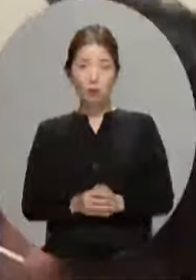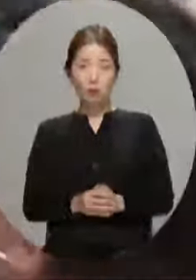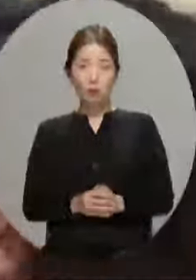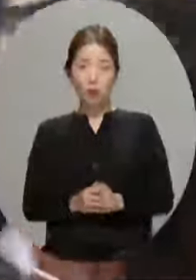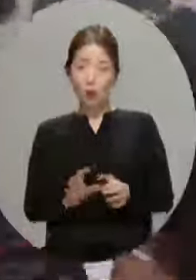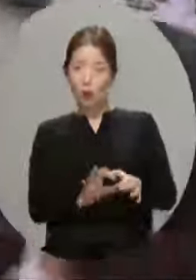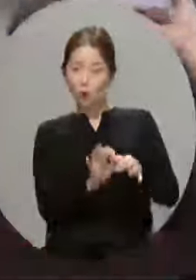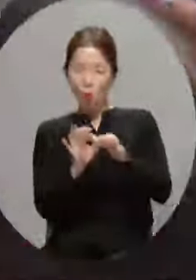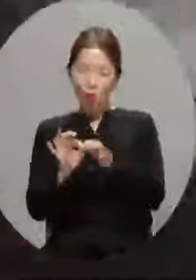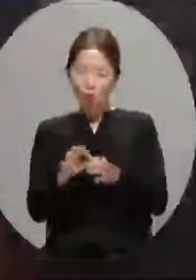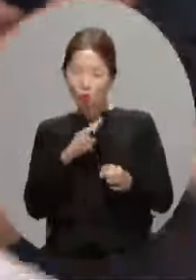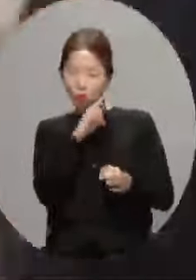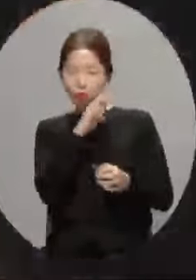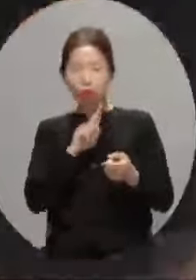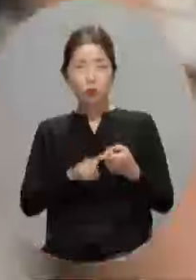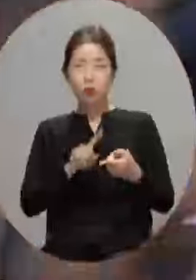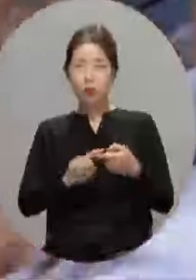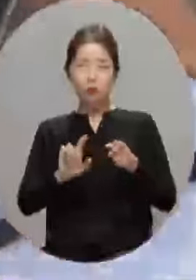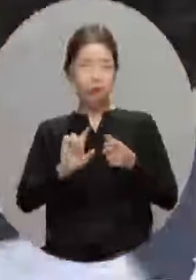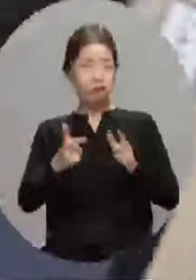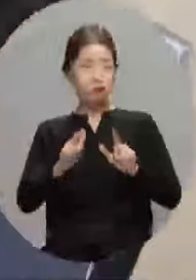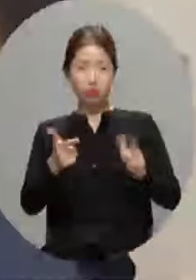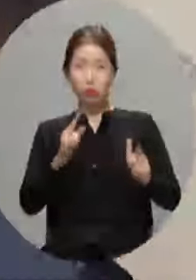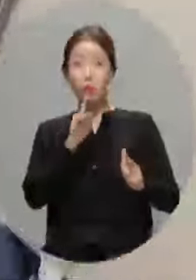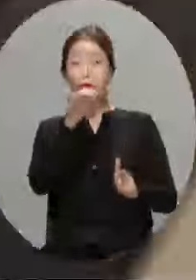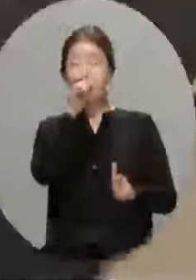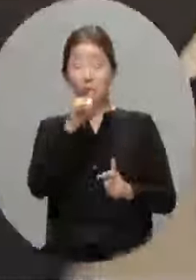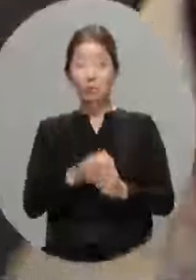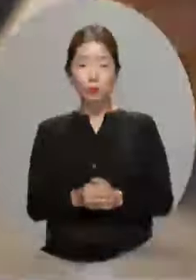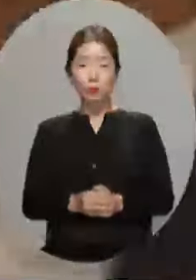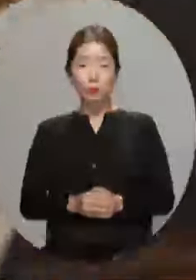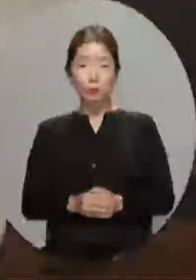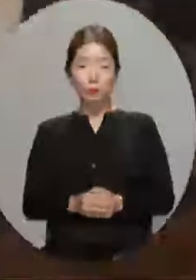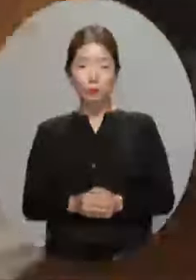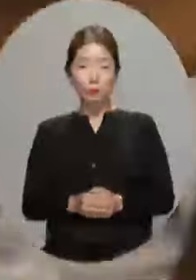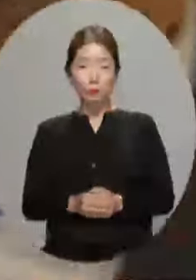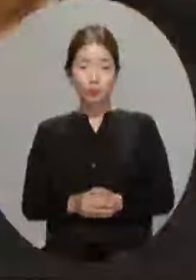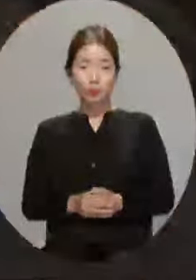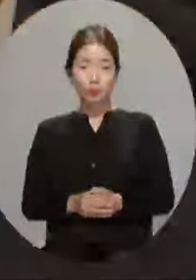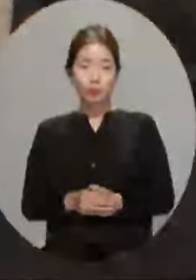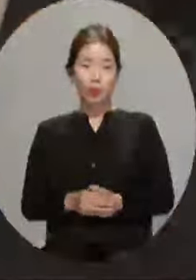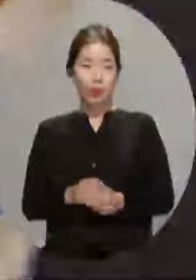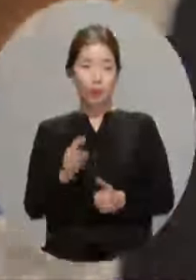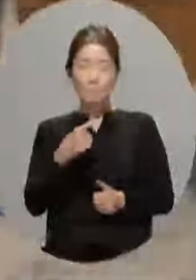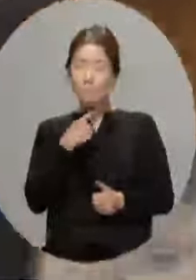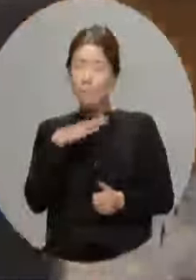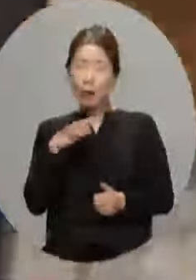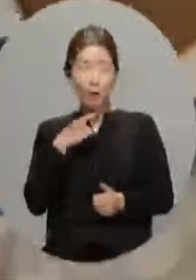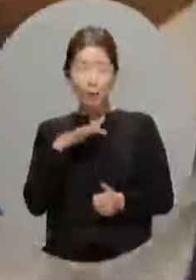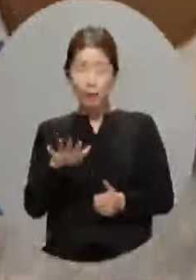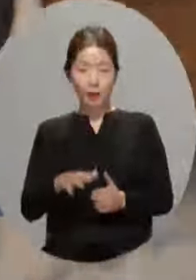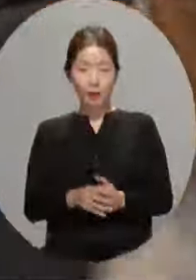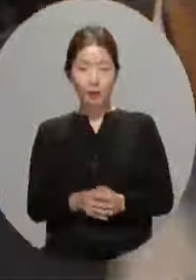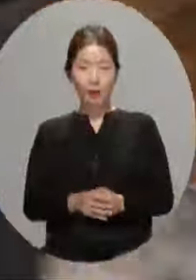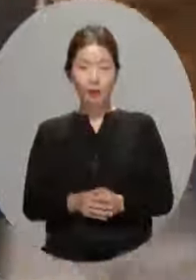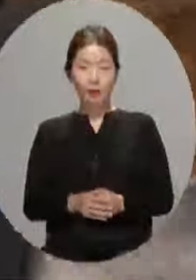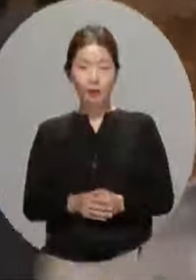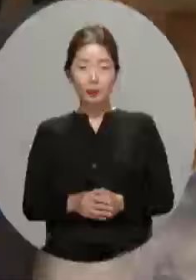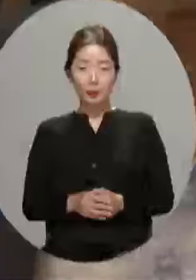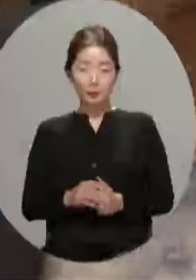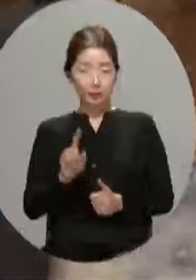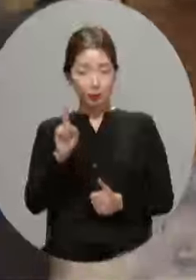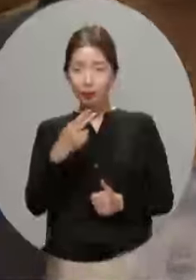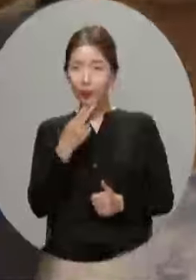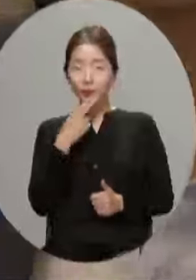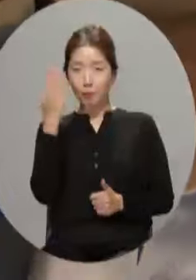시장은 관련 의혹에 대해 전면 부인하고 있습니다. 그런 일이 전혀 없어요. 네. 전혀 없어. 다 부인하시는 거죠? 그럼? 네, 전혀